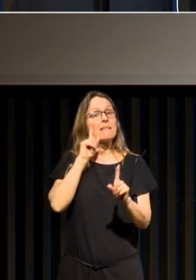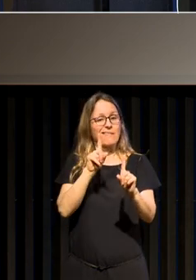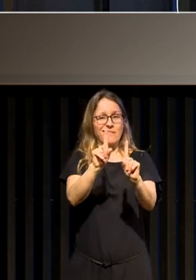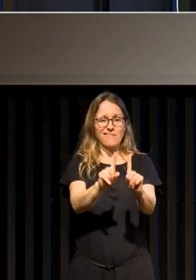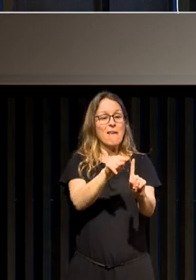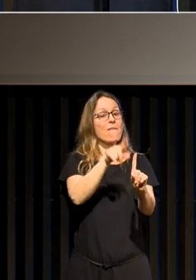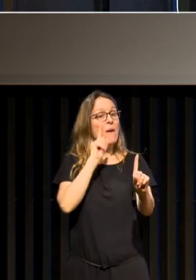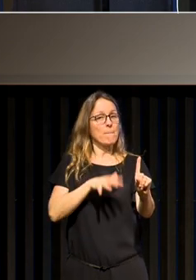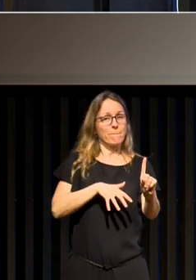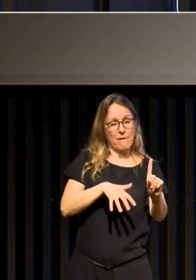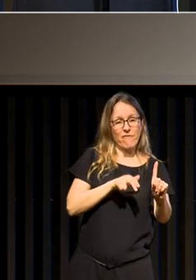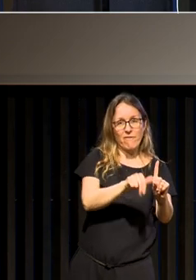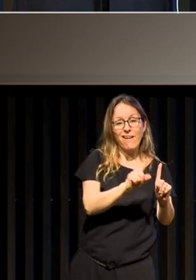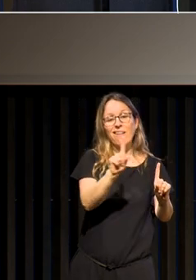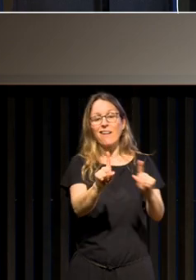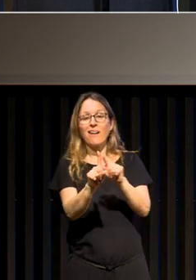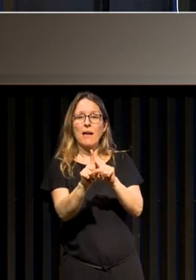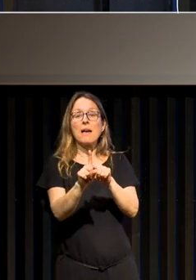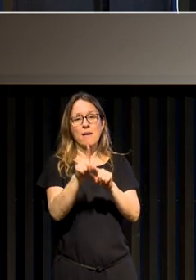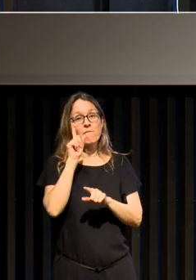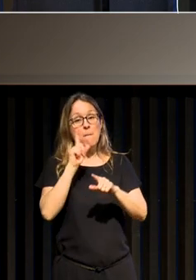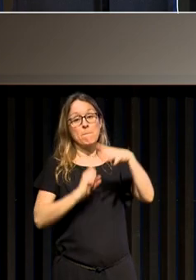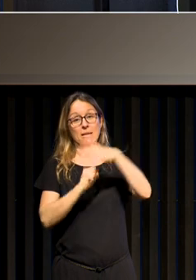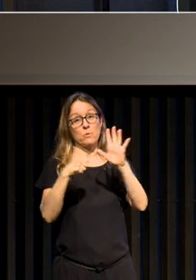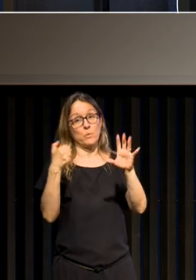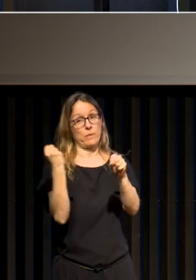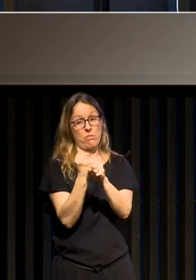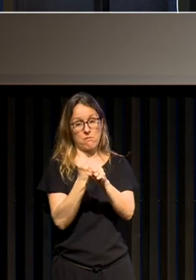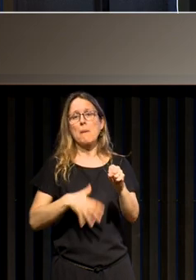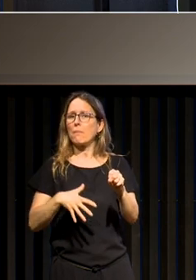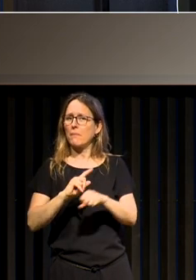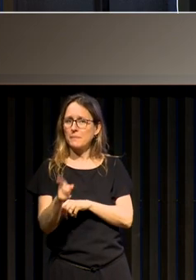pas l'enfant doit avoir maximum 60 ans. Elle aussi.